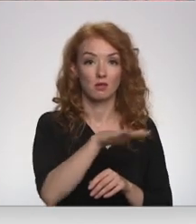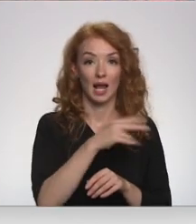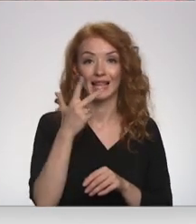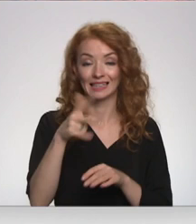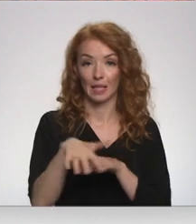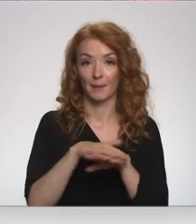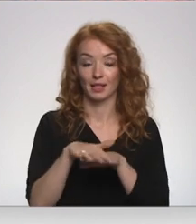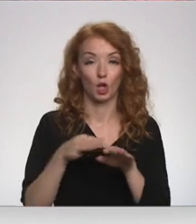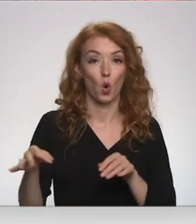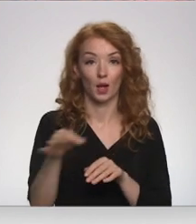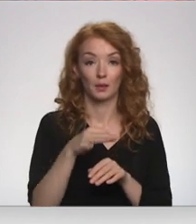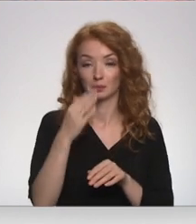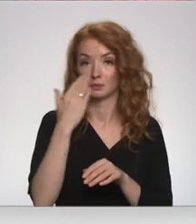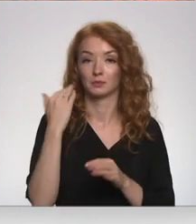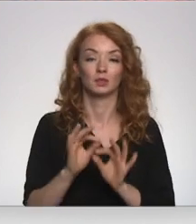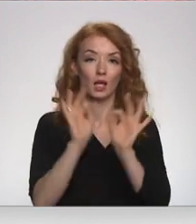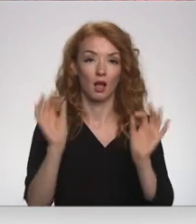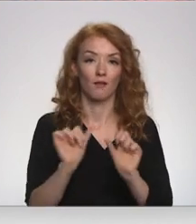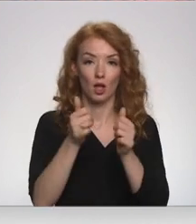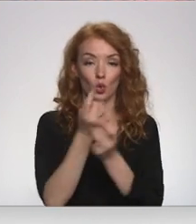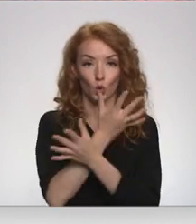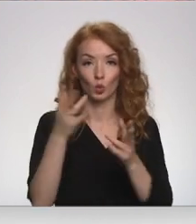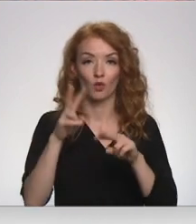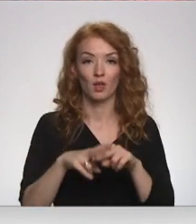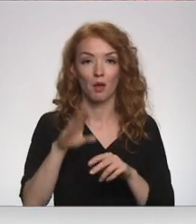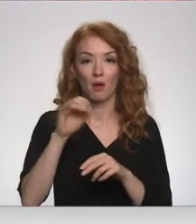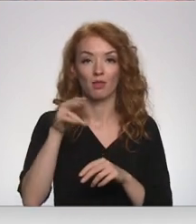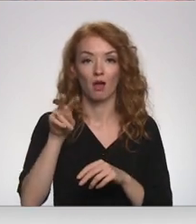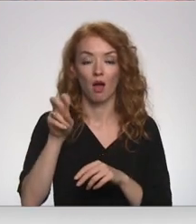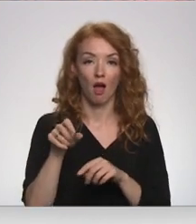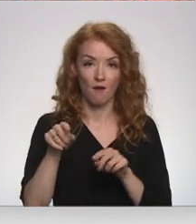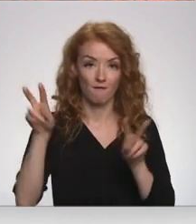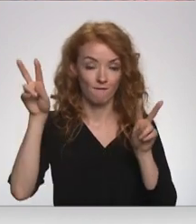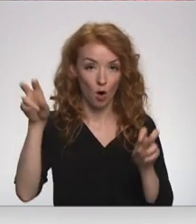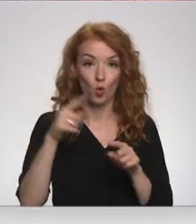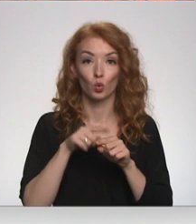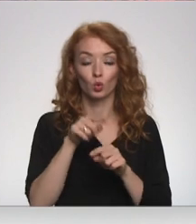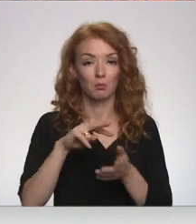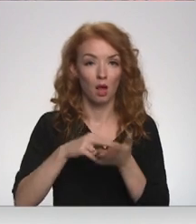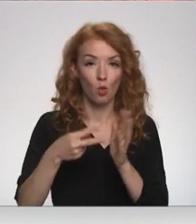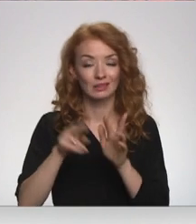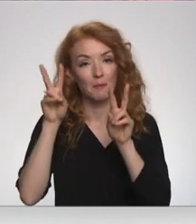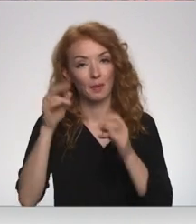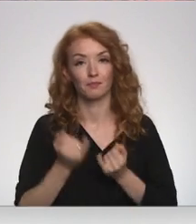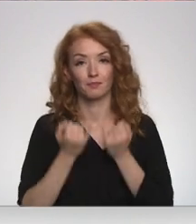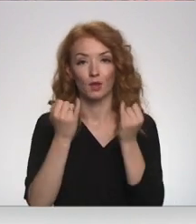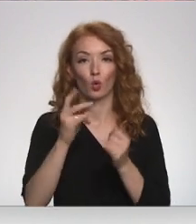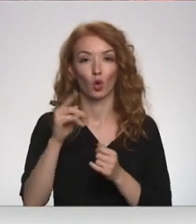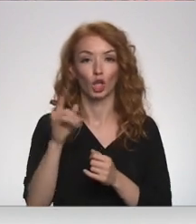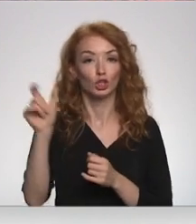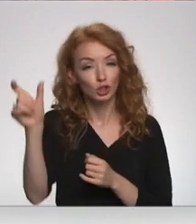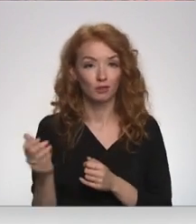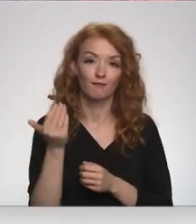sabiedriskās organizācijas pērnu sāka veidot kultūru vietu Bandava, jeb Kuršu sētu, kur iecerēts tematiski veltīt kuršiem un viņu